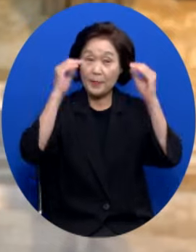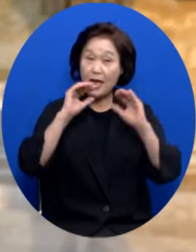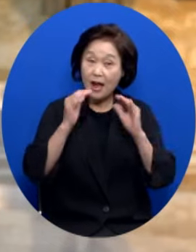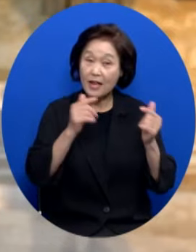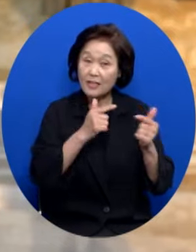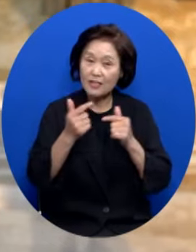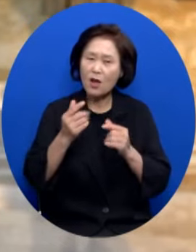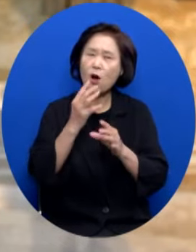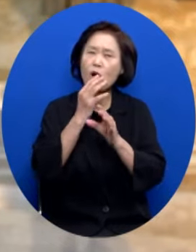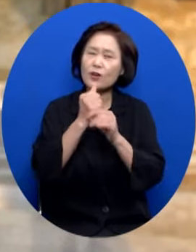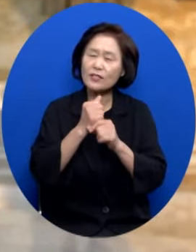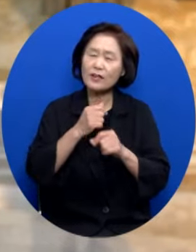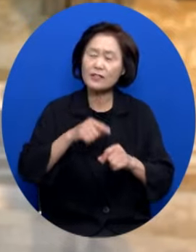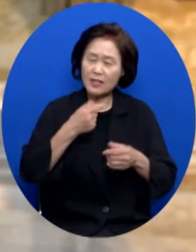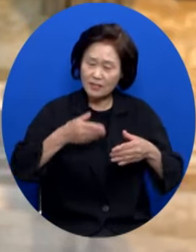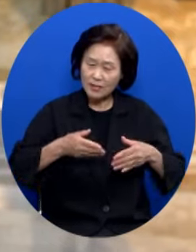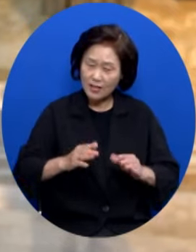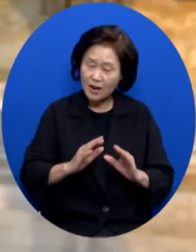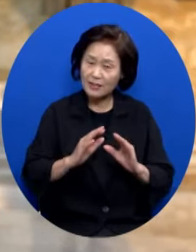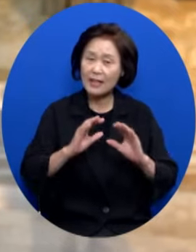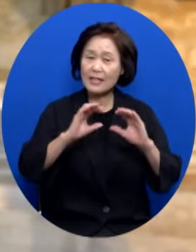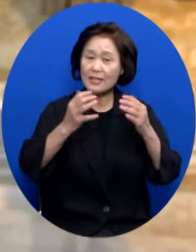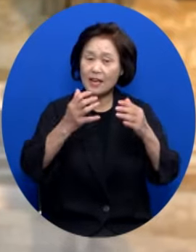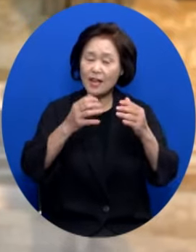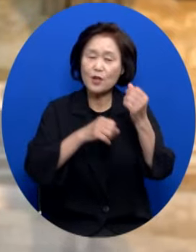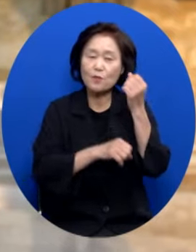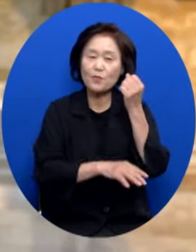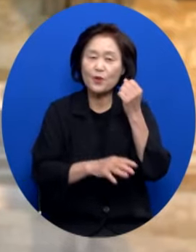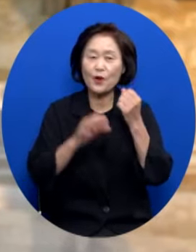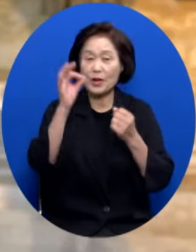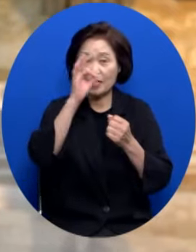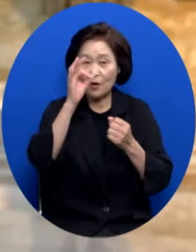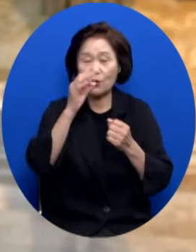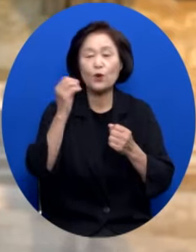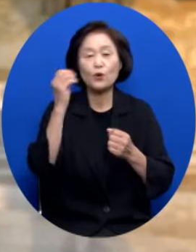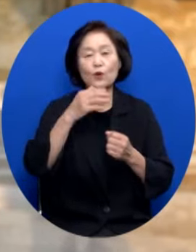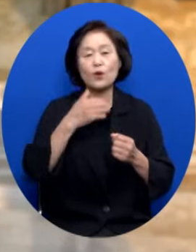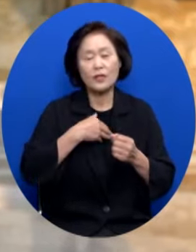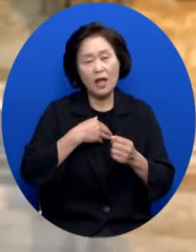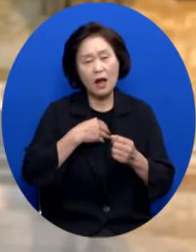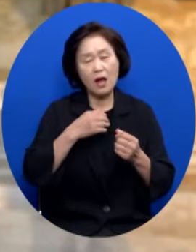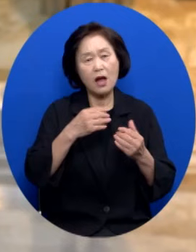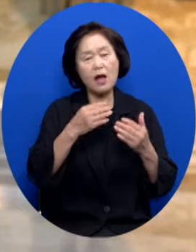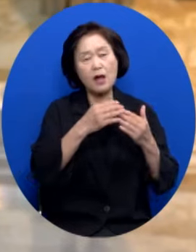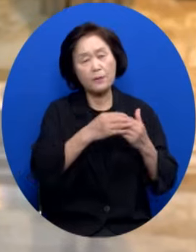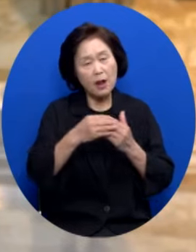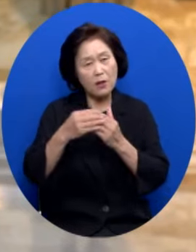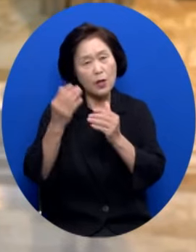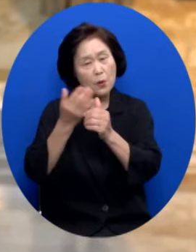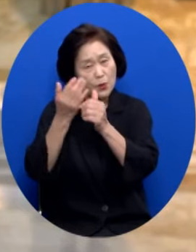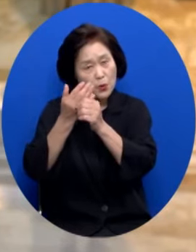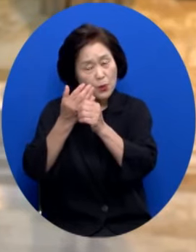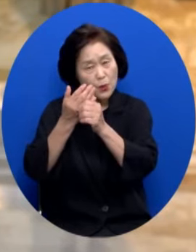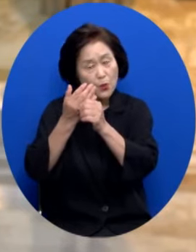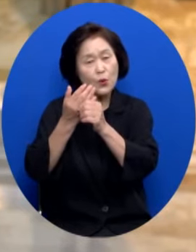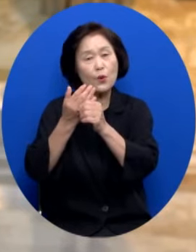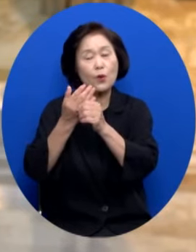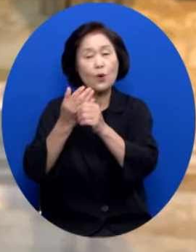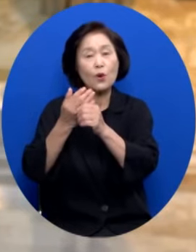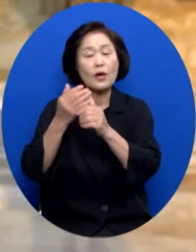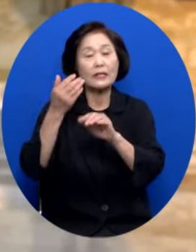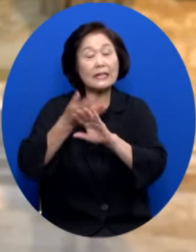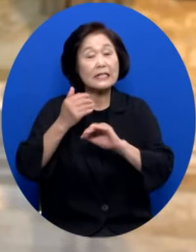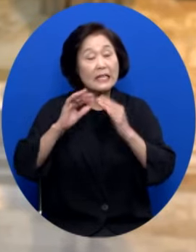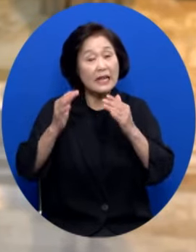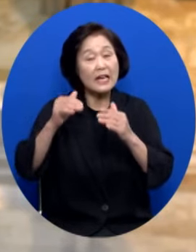자기의 모국의 뿌리를 찾고, 그리고 내가 입양은 갔지만 내가